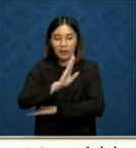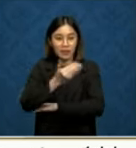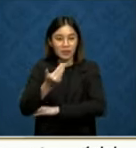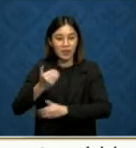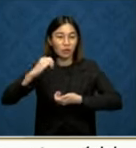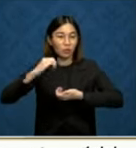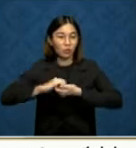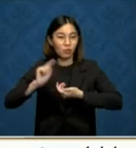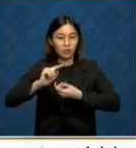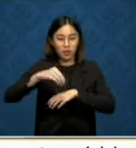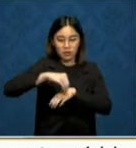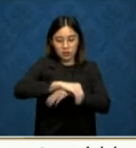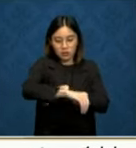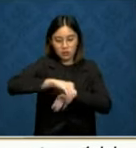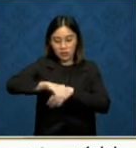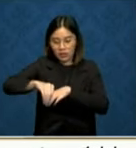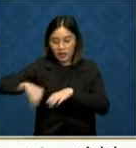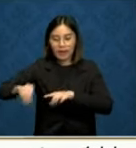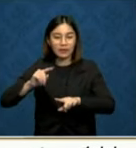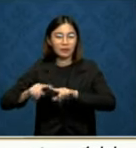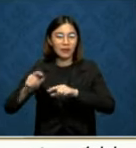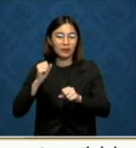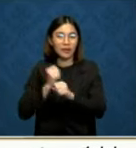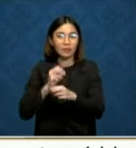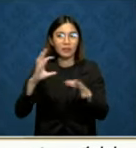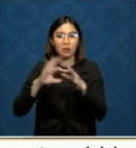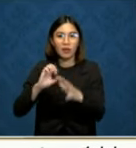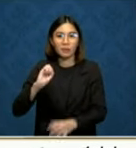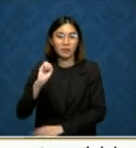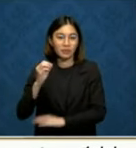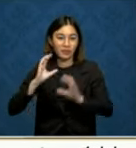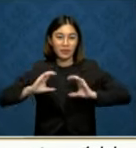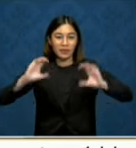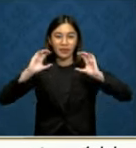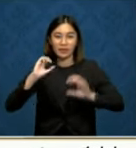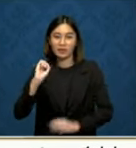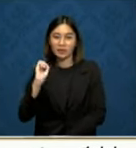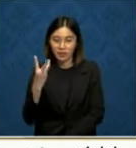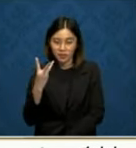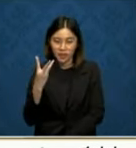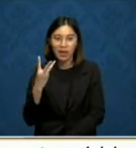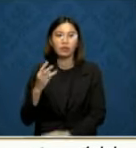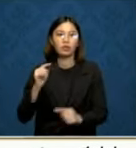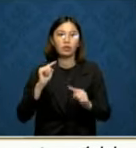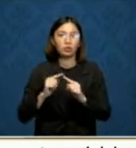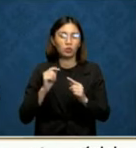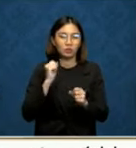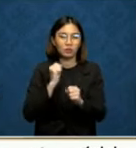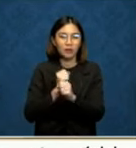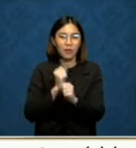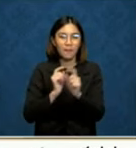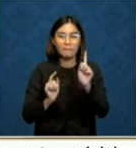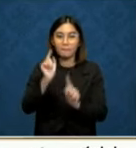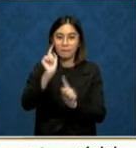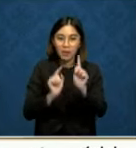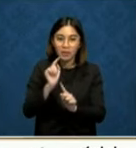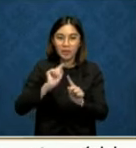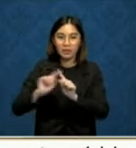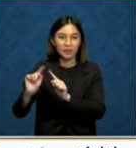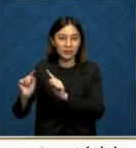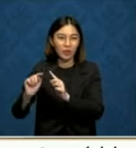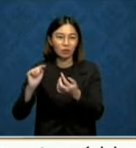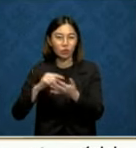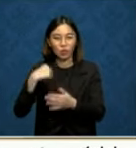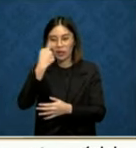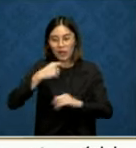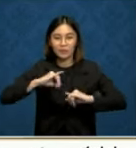ือกับ เคราขายองกรที่ทำเรื่องรับสวัดีการนะคะแล้วก็การจำหน่ายห้นกู้ STARK ให้กัผู้